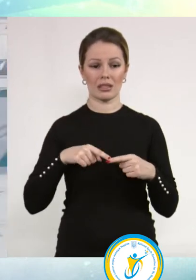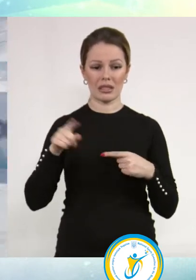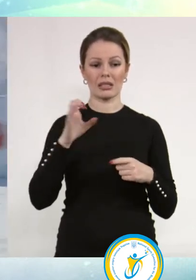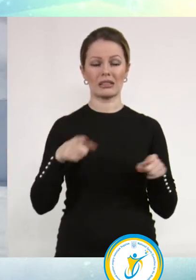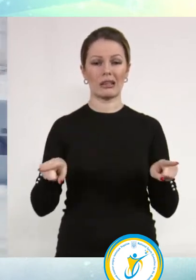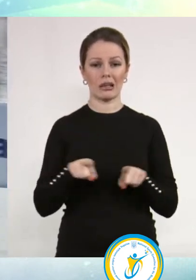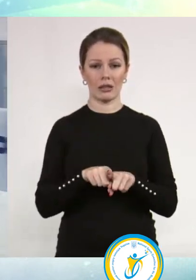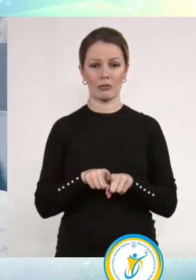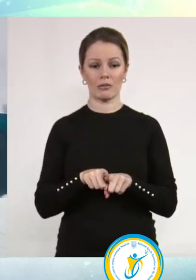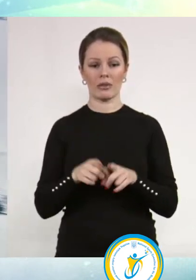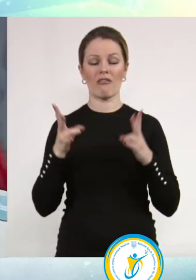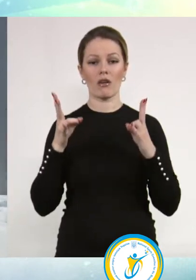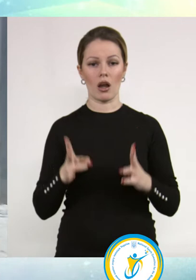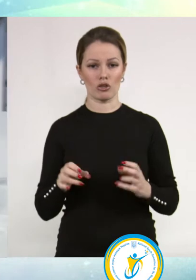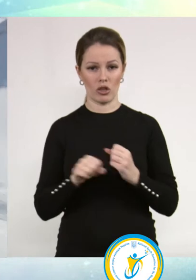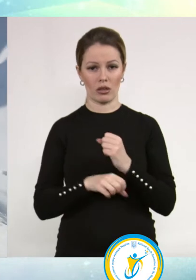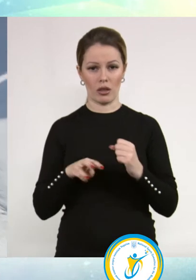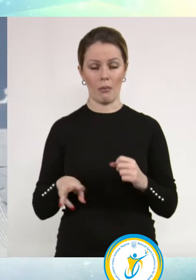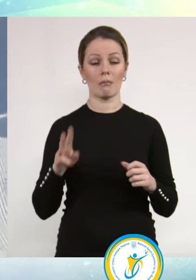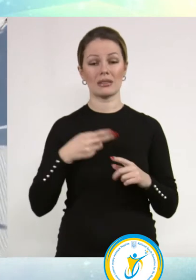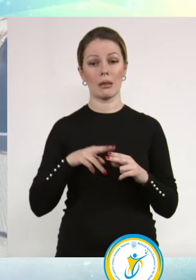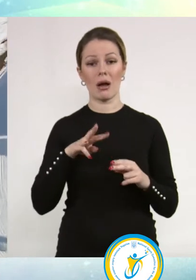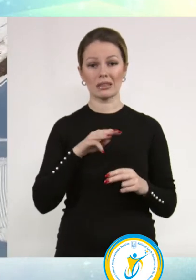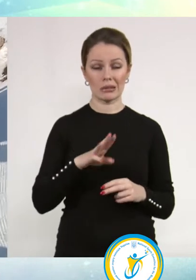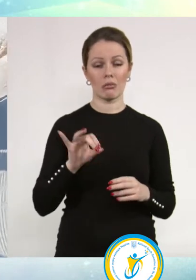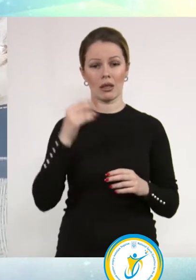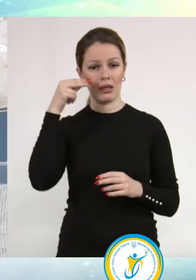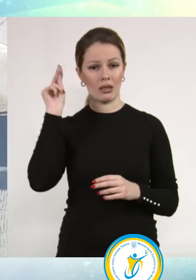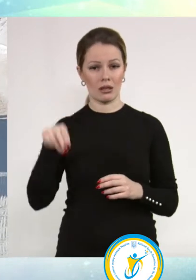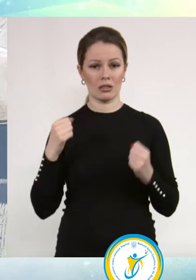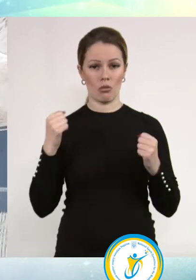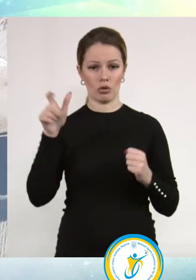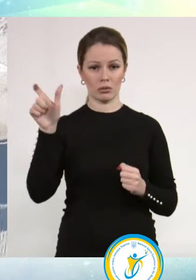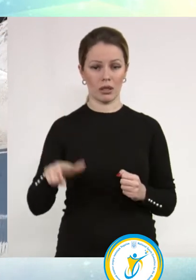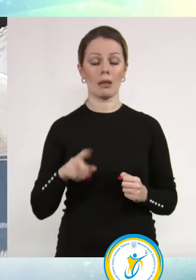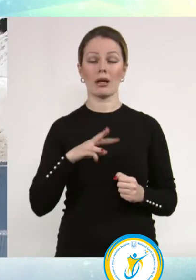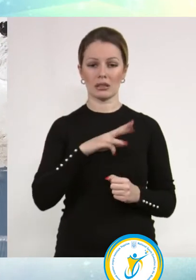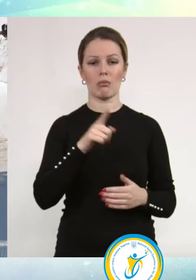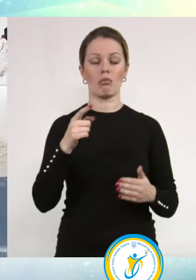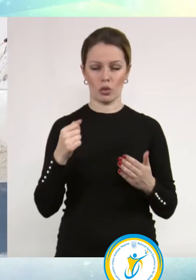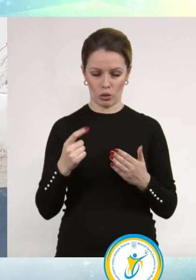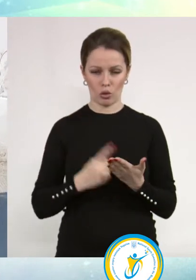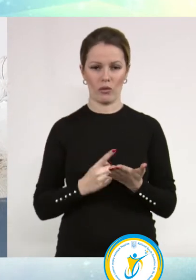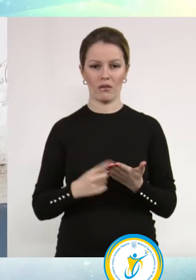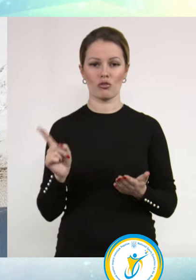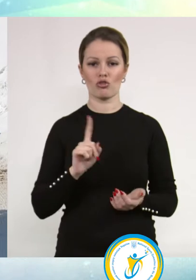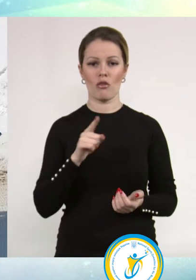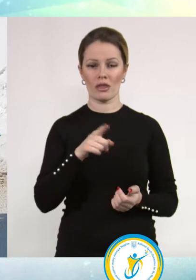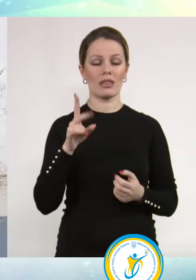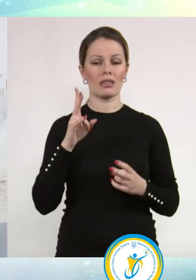таким враженням. Це Максим і китайський спортсмен. І все-таки Максим довів, що він,